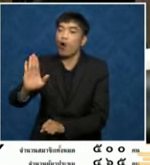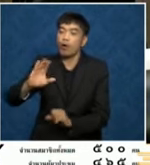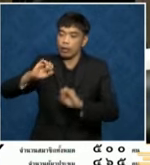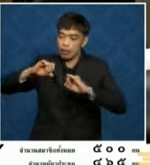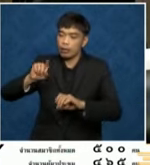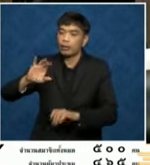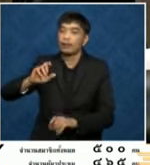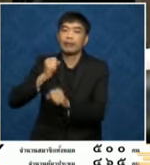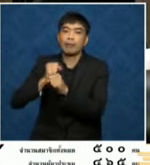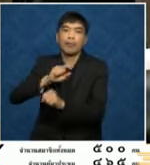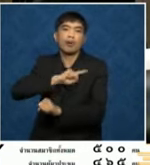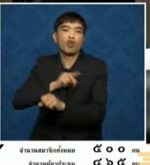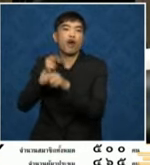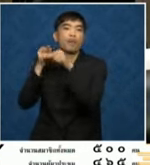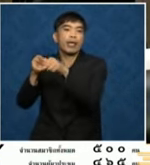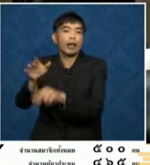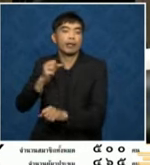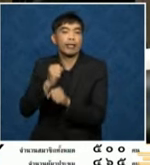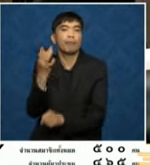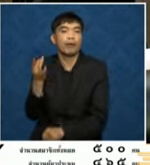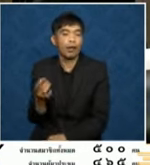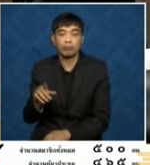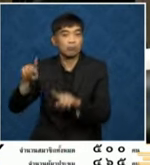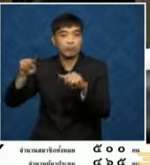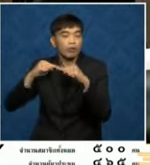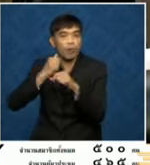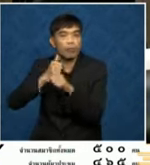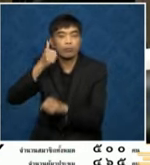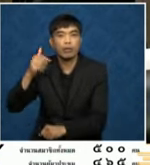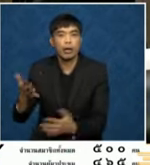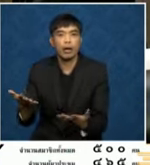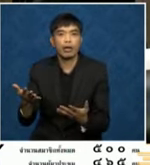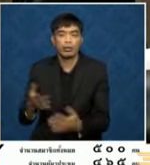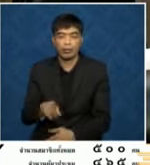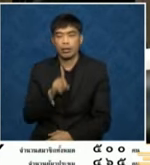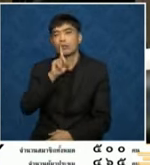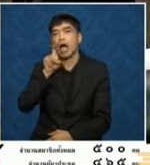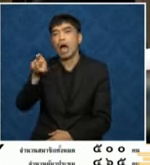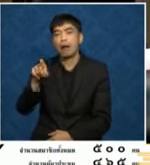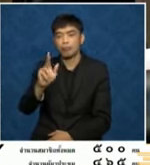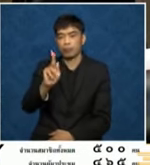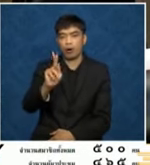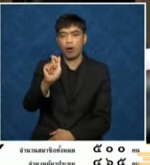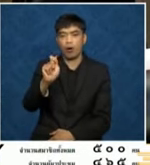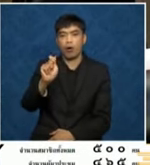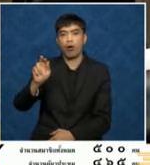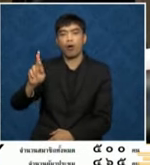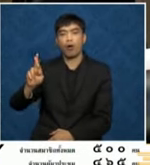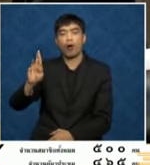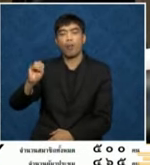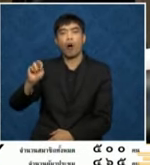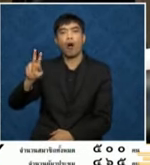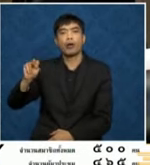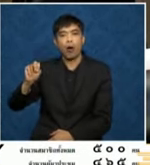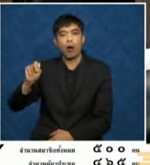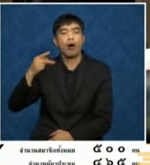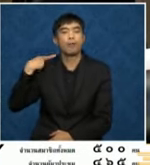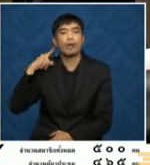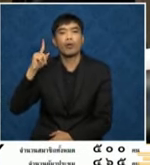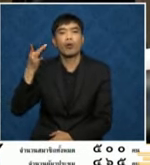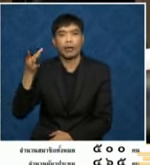มีประโยชน์อะไรกับสังคมไทยอยู่บ้างนี่เป็นคำถามที่ต้องถามไปยังคณะกรรมการทุกท่านนะครับว่างบประมาณของกรมน.